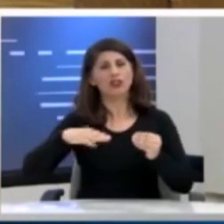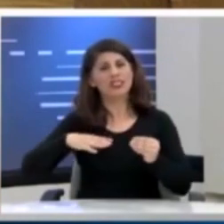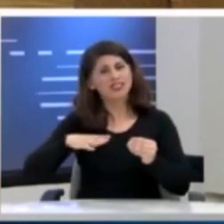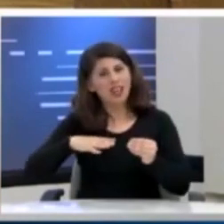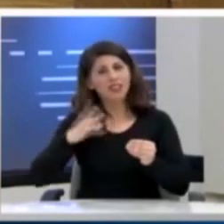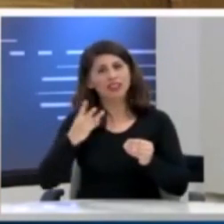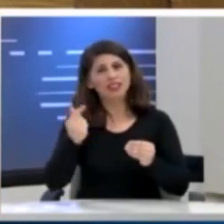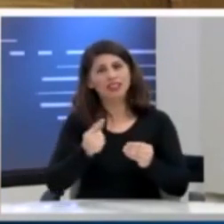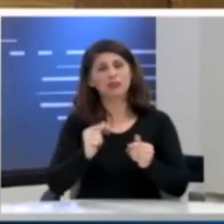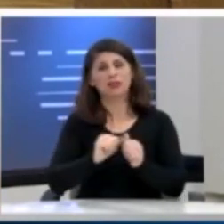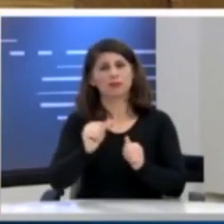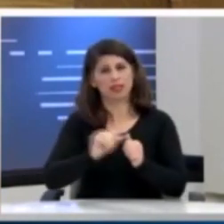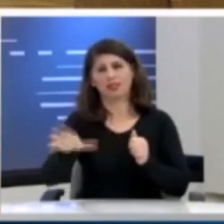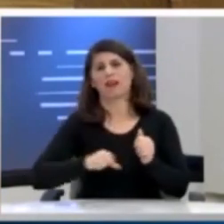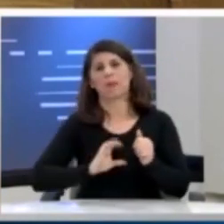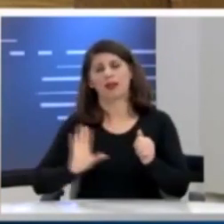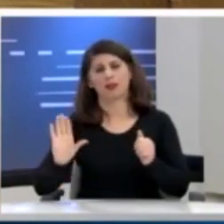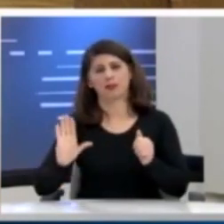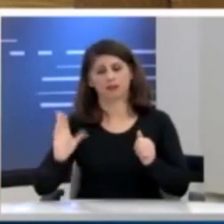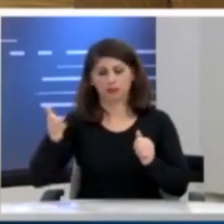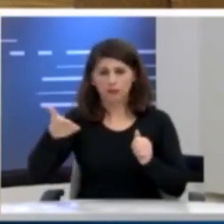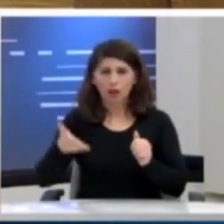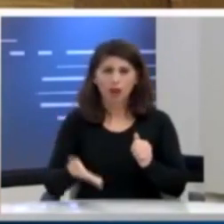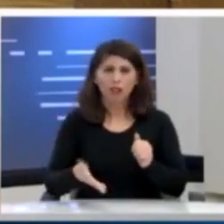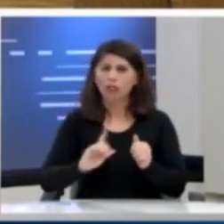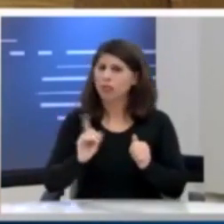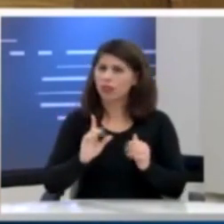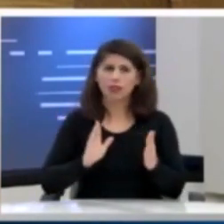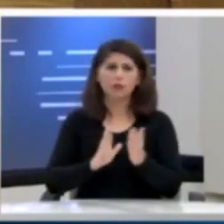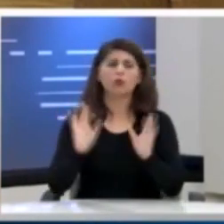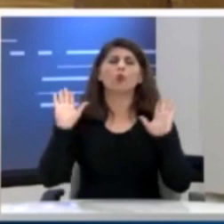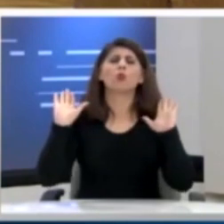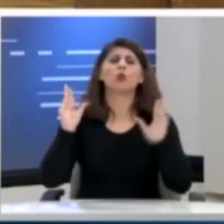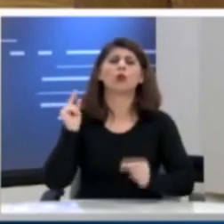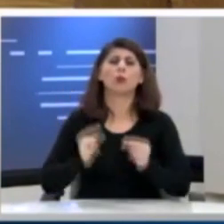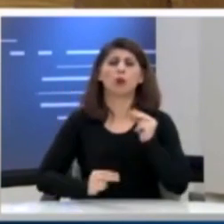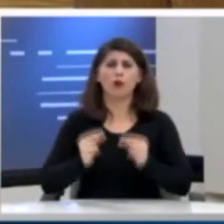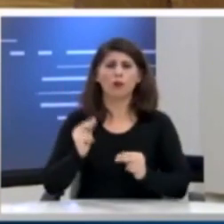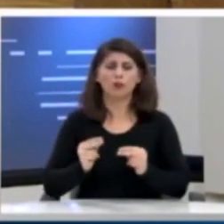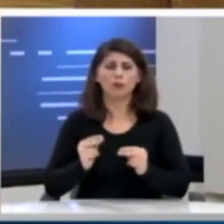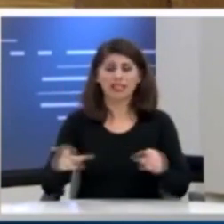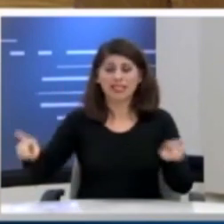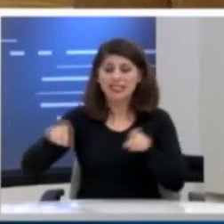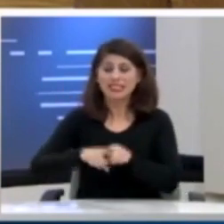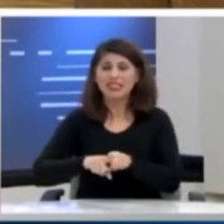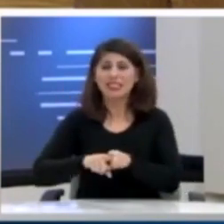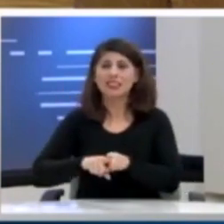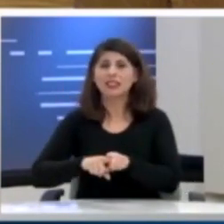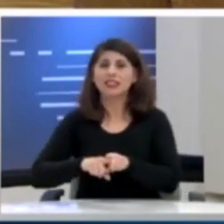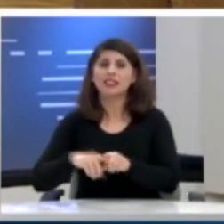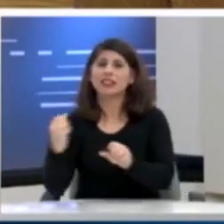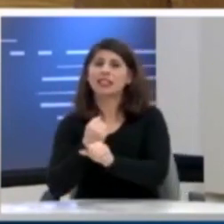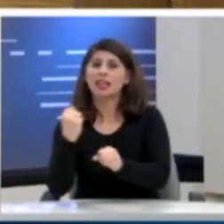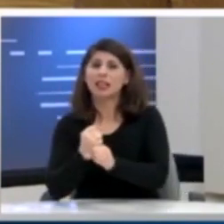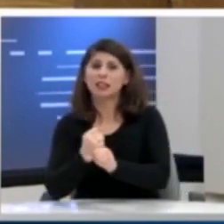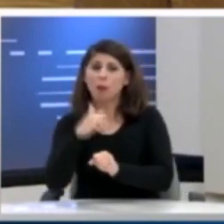άδειας των 3,5 μηνών. Εδώ δεν αντιμετωπίζεται ούτε το πρόβλημα της συνυπηρέτησης για τους